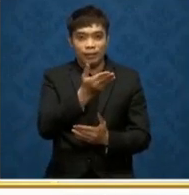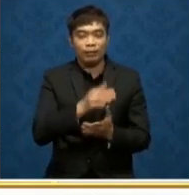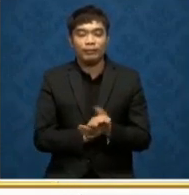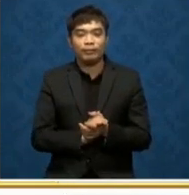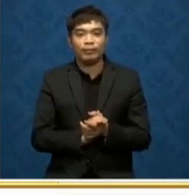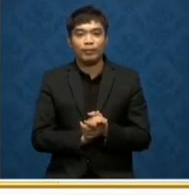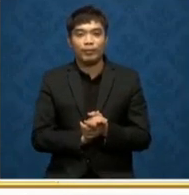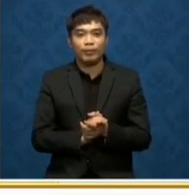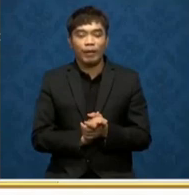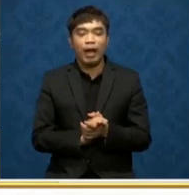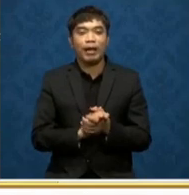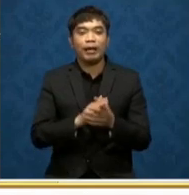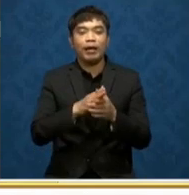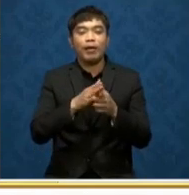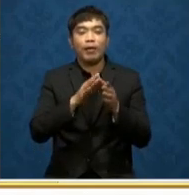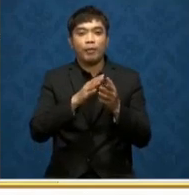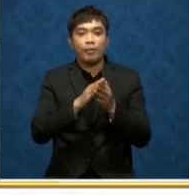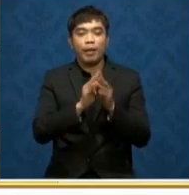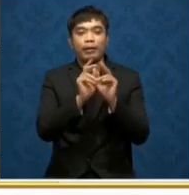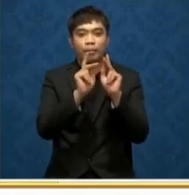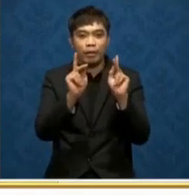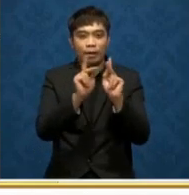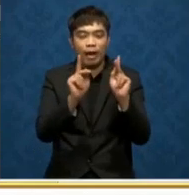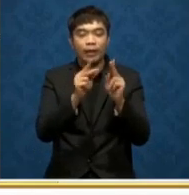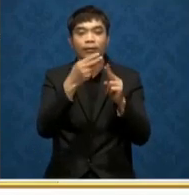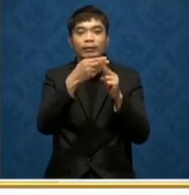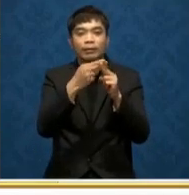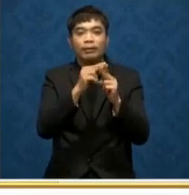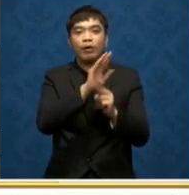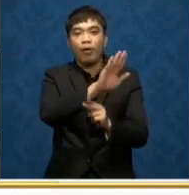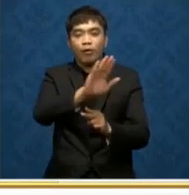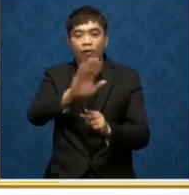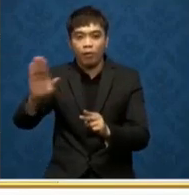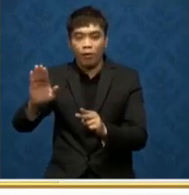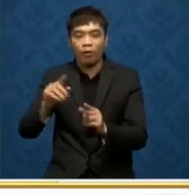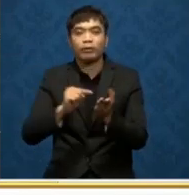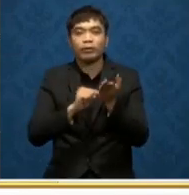อตามสัดส่วนนะครับและขอผู้รับรองตามข้อบังคับด้วยครับ